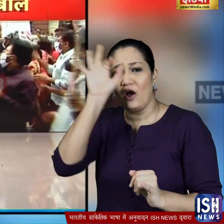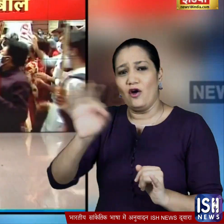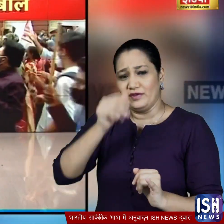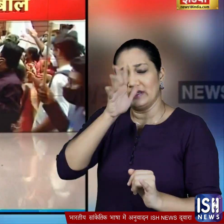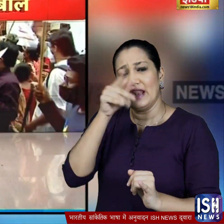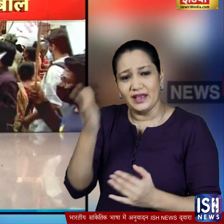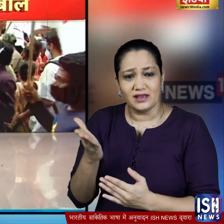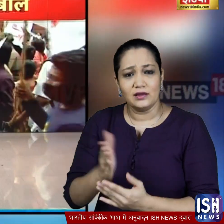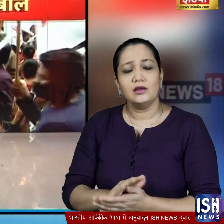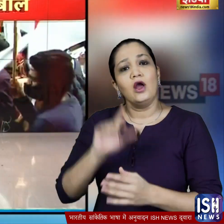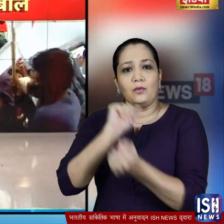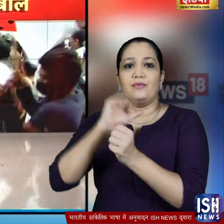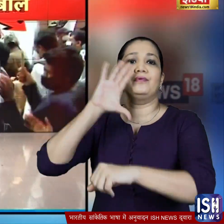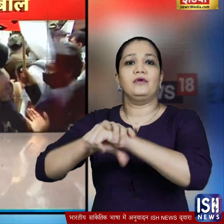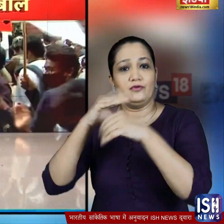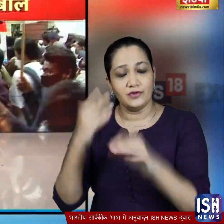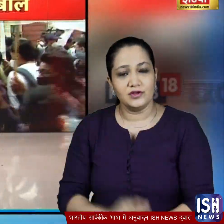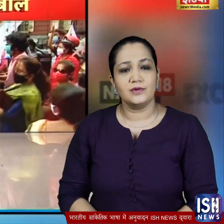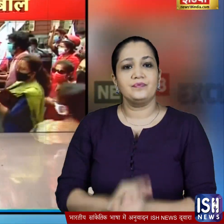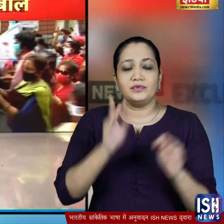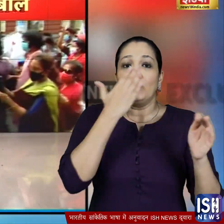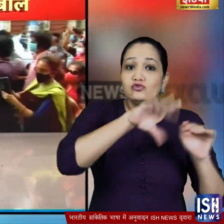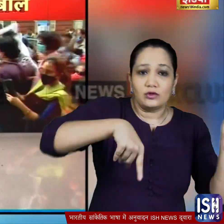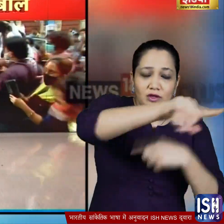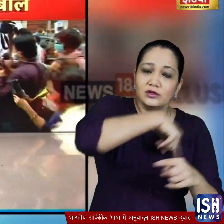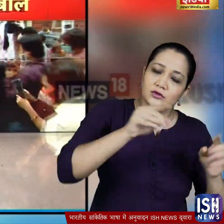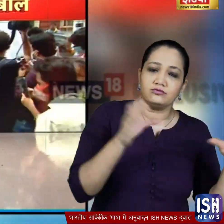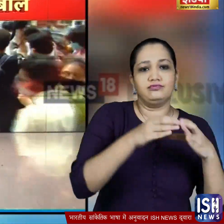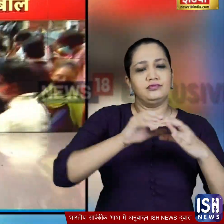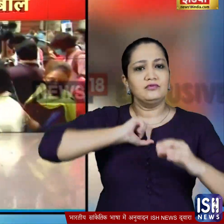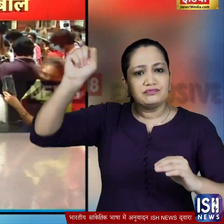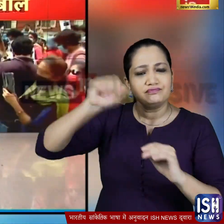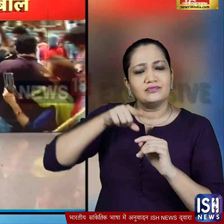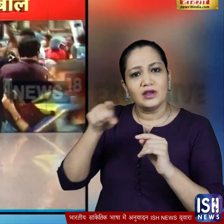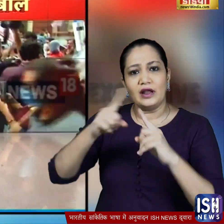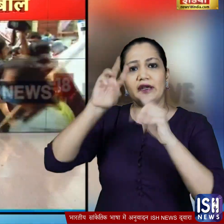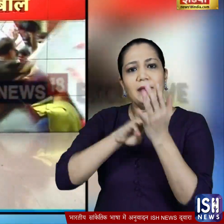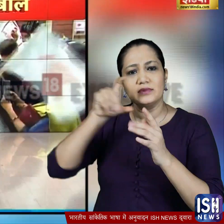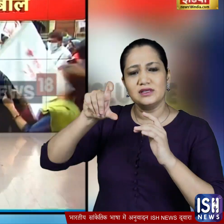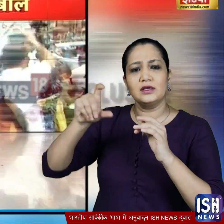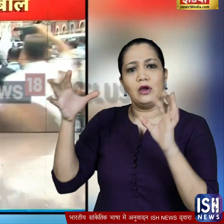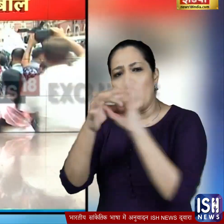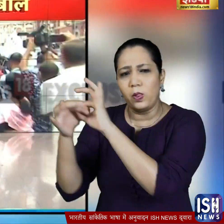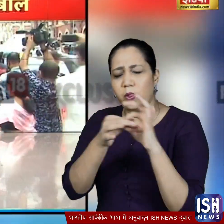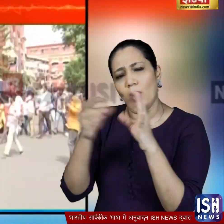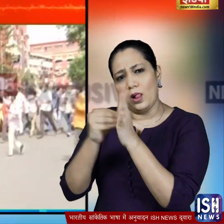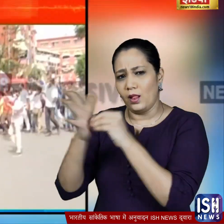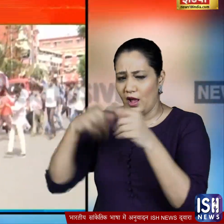IAS अधिकारी को पुलिस ने पकड़ा था, जिसके बाद लेफ्ट के छात्र संगठनों ने इस फर्जी अधिकारी और TMC के बीच मिलीभगत का आरोप